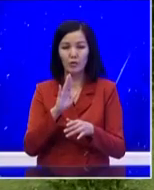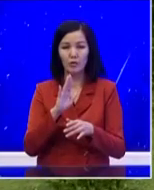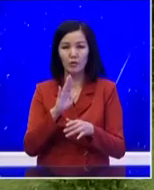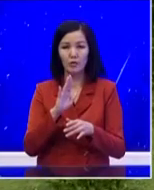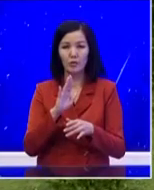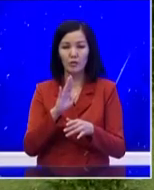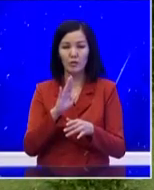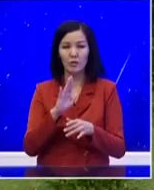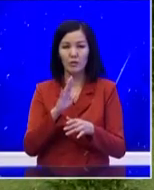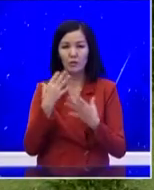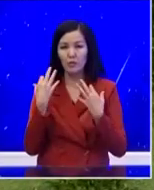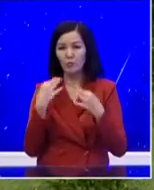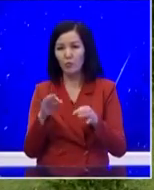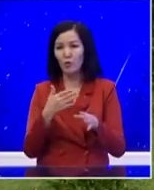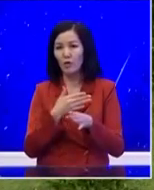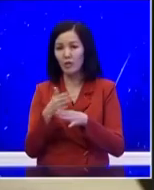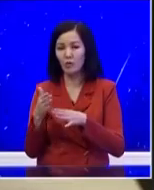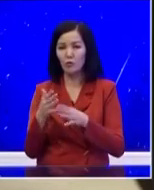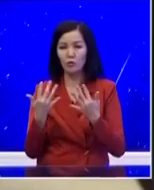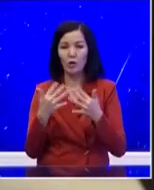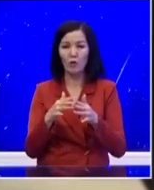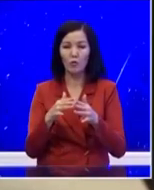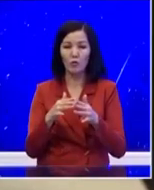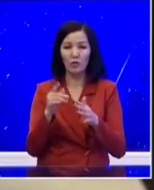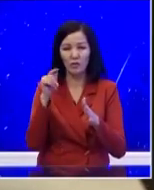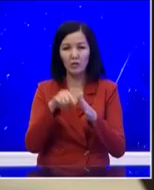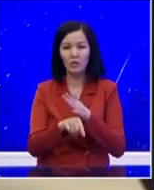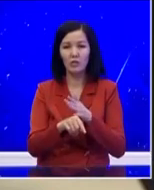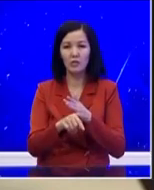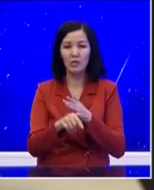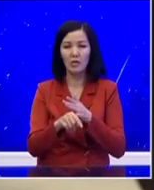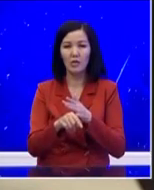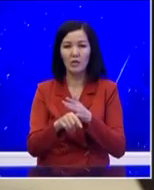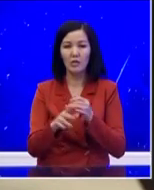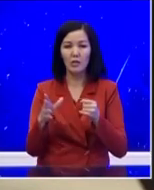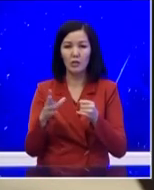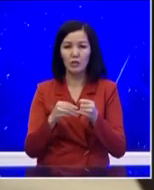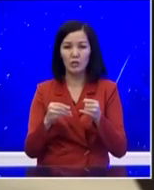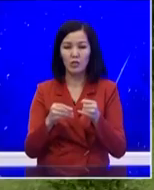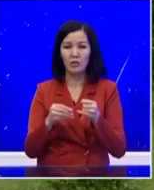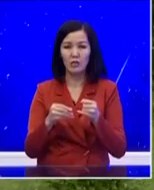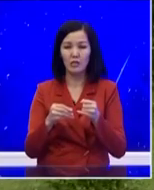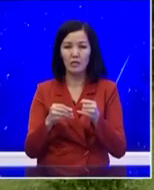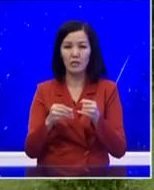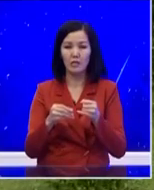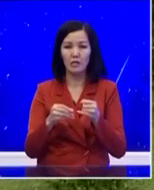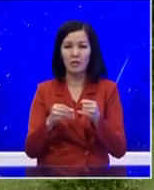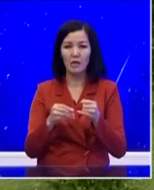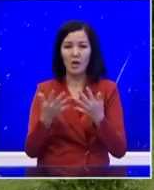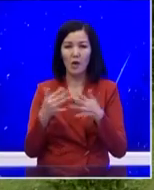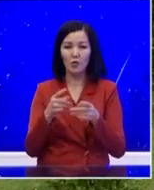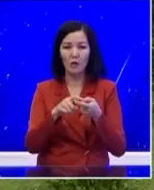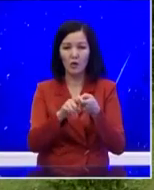тәуелді болмас мақсатында ауылда екі ұңғыма, су ұңғымаларын бұрғылаймыз. Қалған